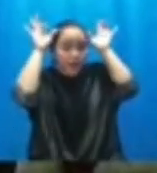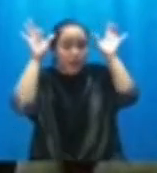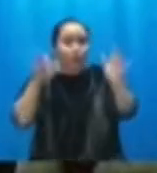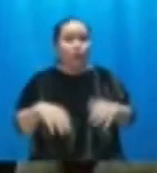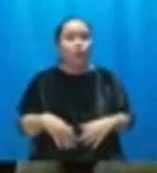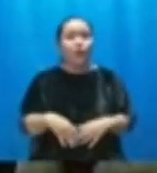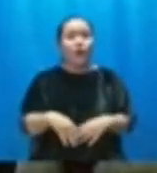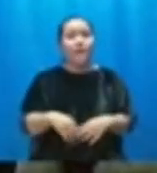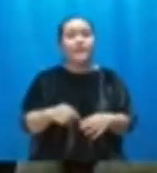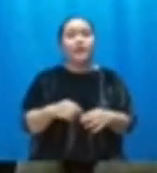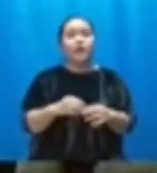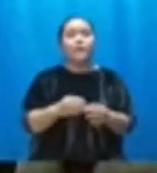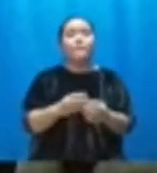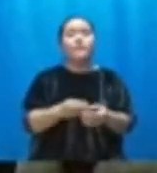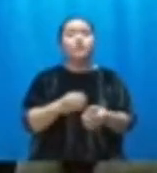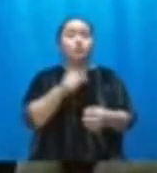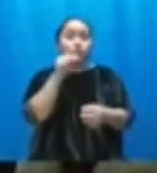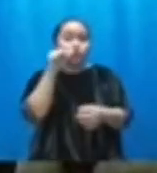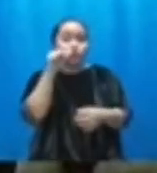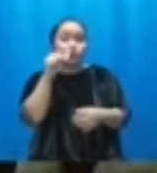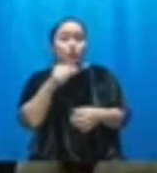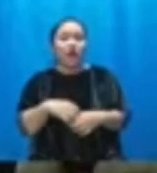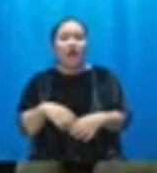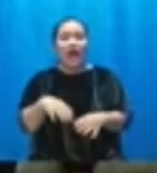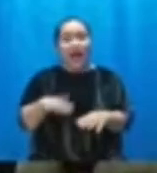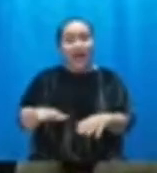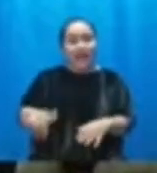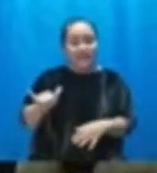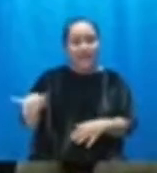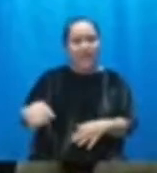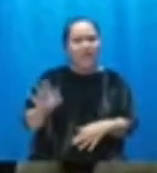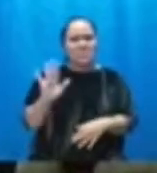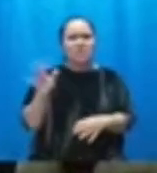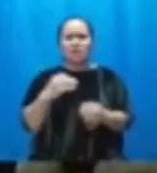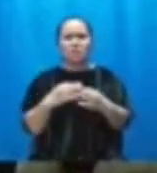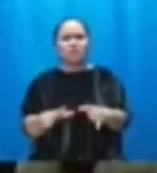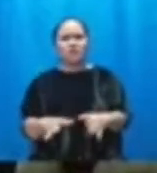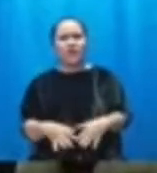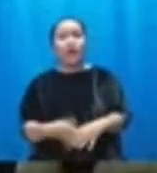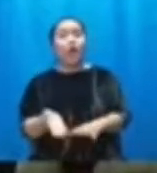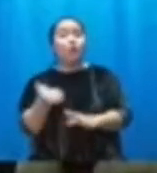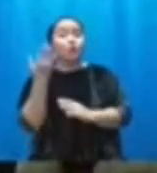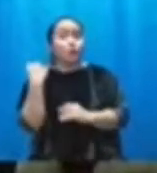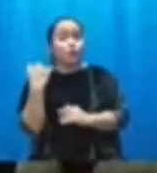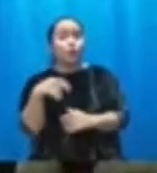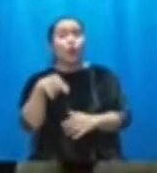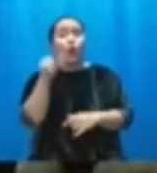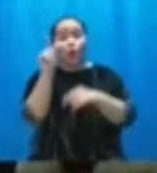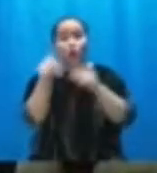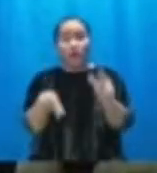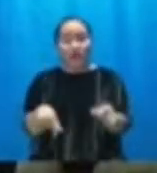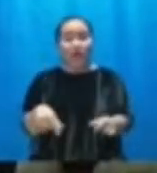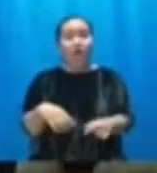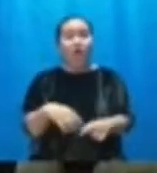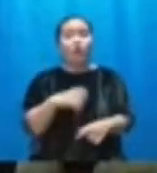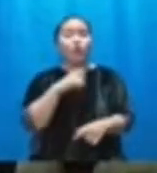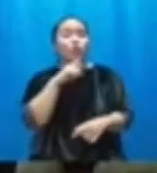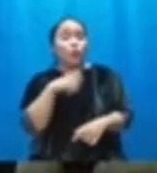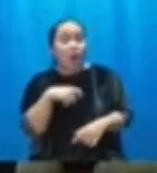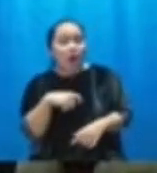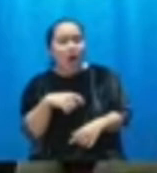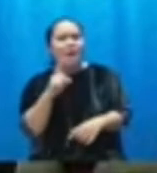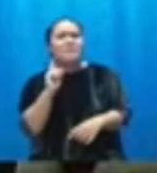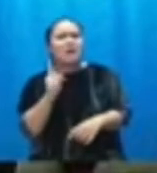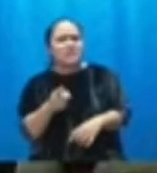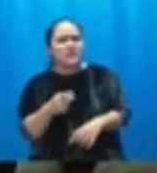anaknya tak mungkin the Hai tidak mungkin karena itu zaman dahulu orang tua Pasti lebih pintar lebih tahu